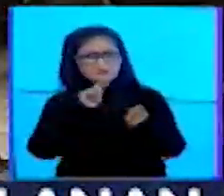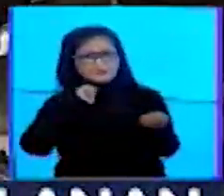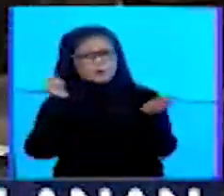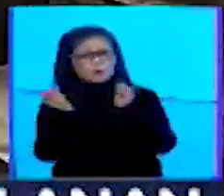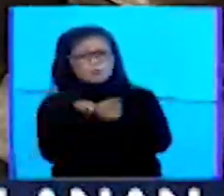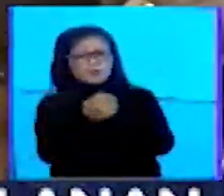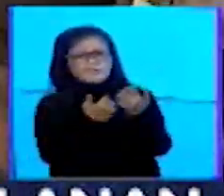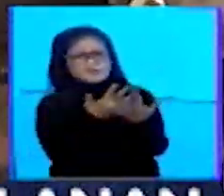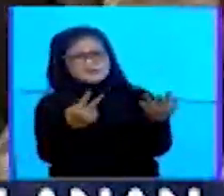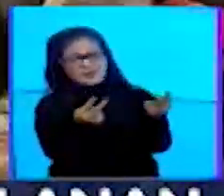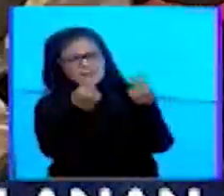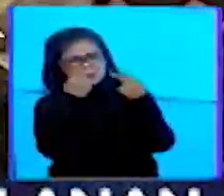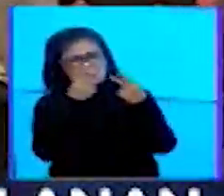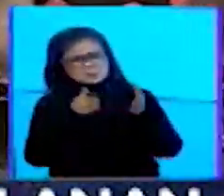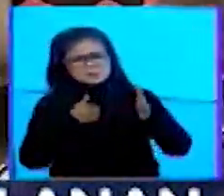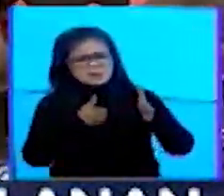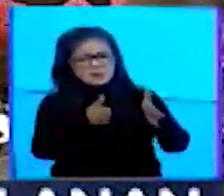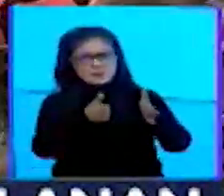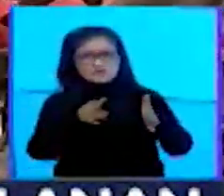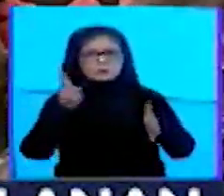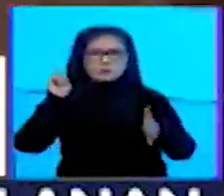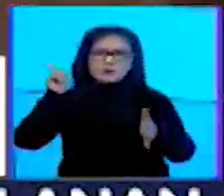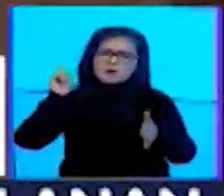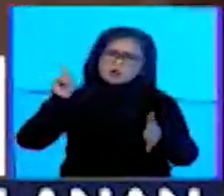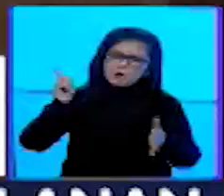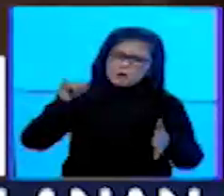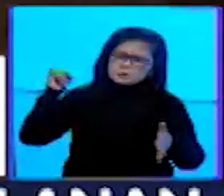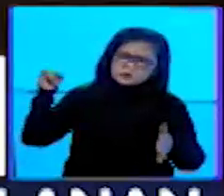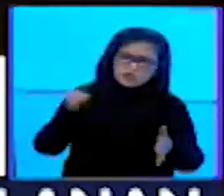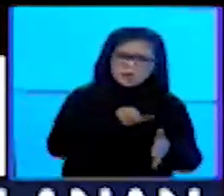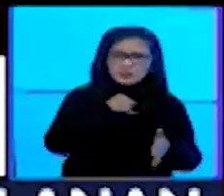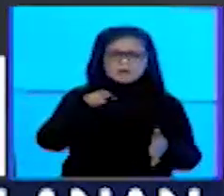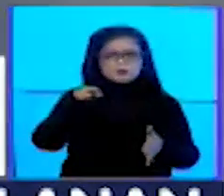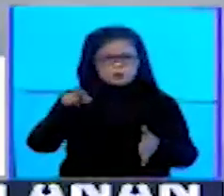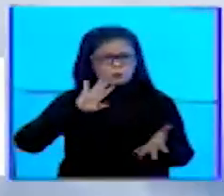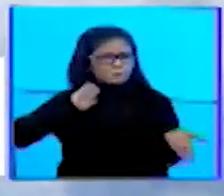dengan brutal, gak baik dan sebagainya. Kita ingin merubah itu.